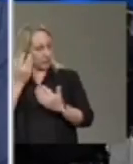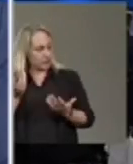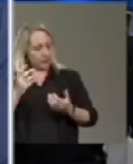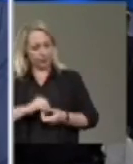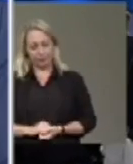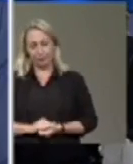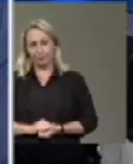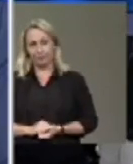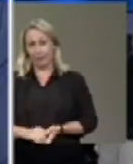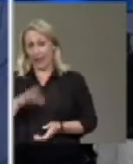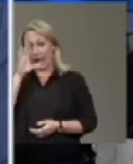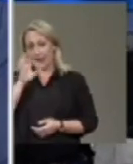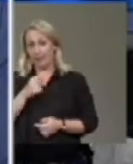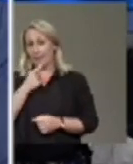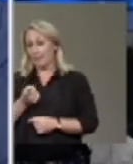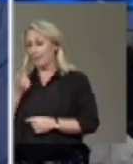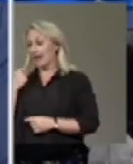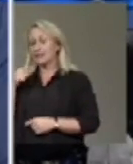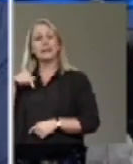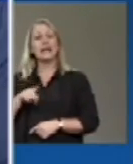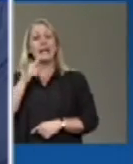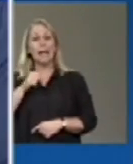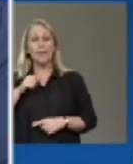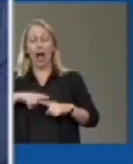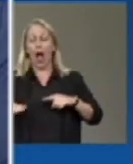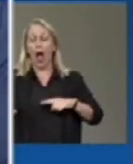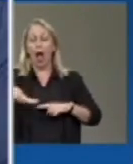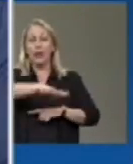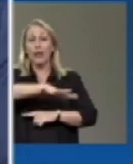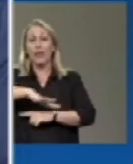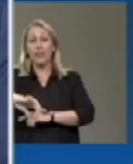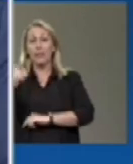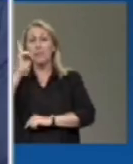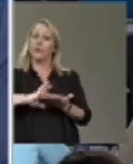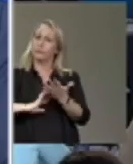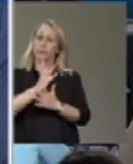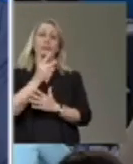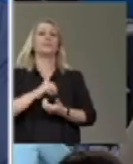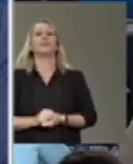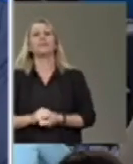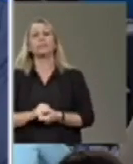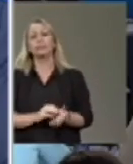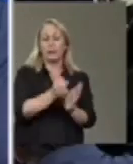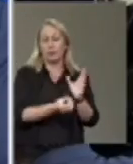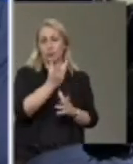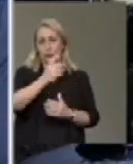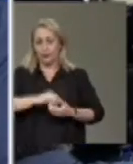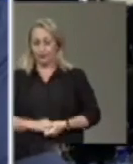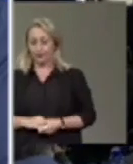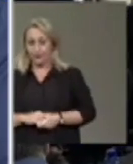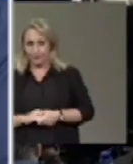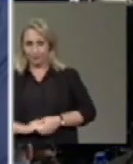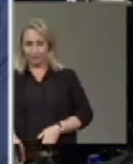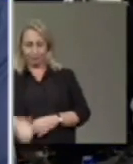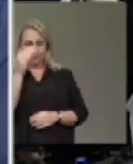υποτυπώδη είδους αυλή ε χωρίς μεγάλες αίθουσες νηπιαγωγεία που να μπορούν να κάνουν τις γωνιές